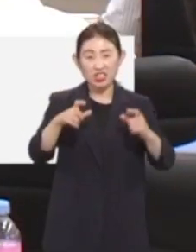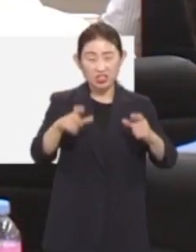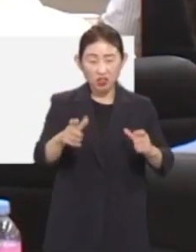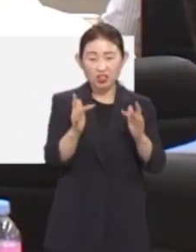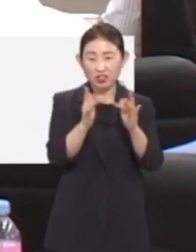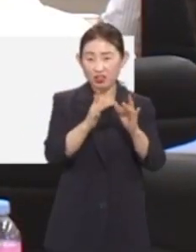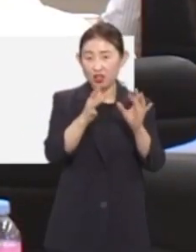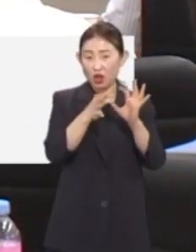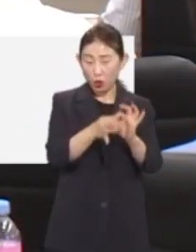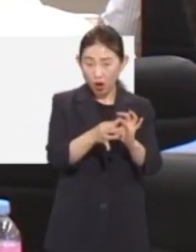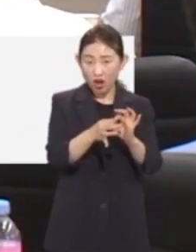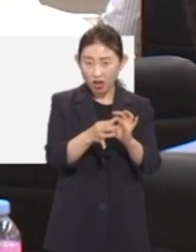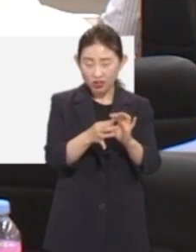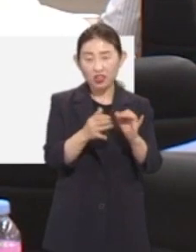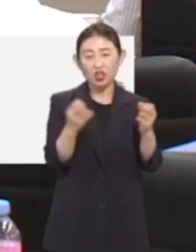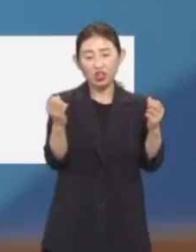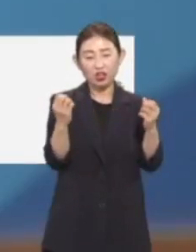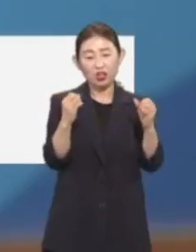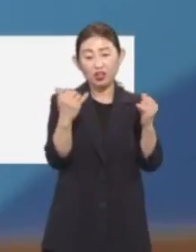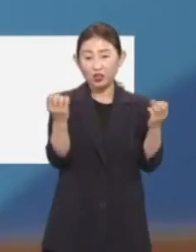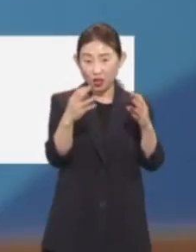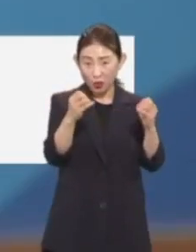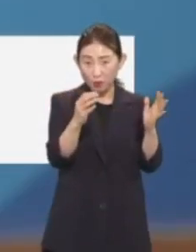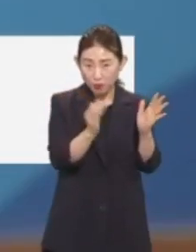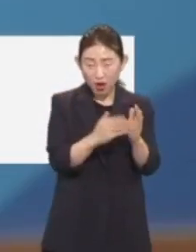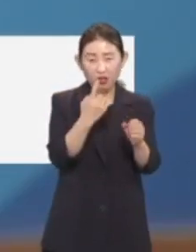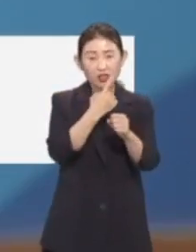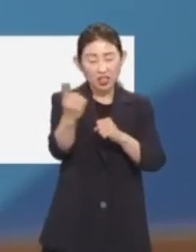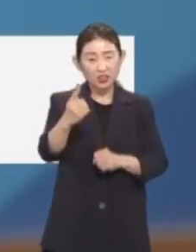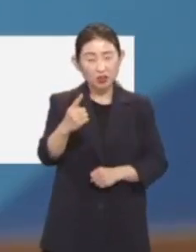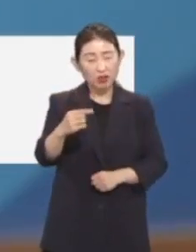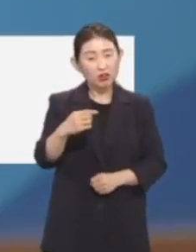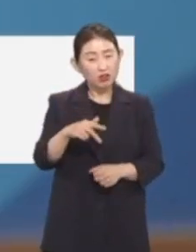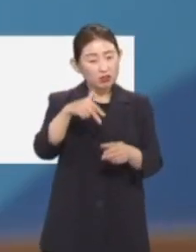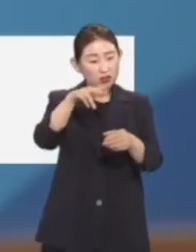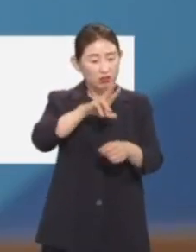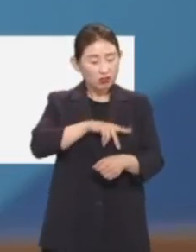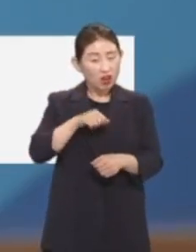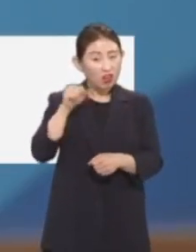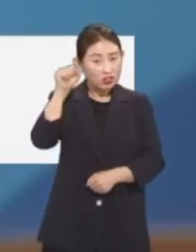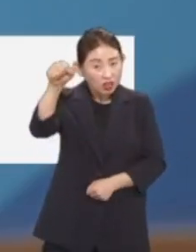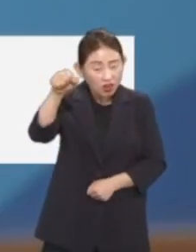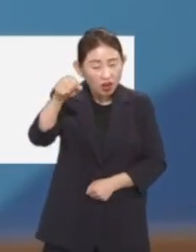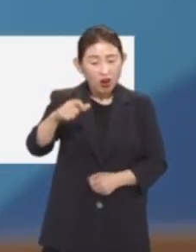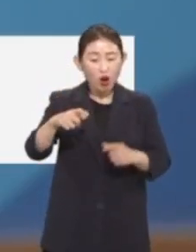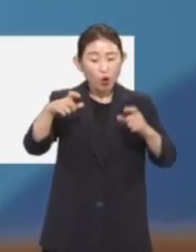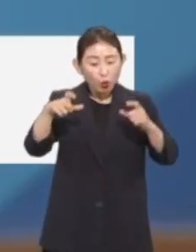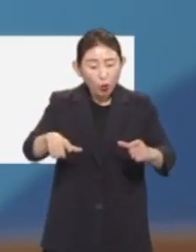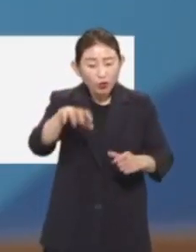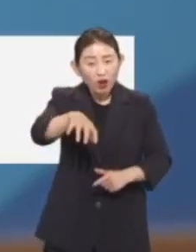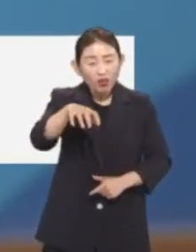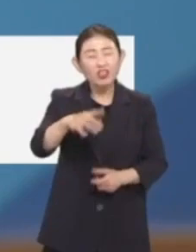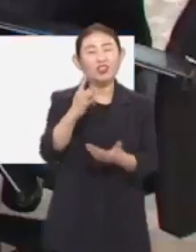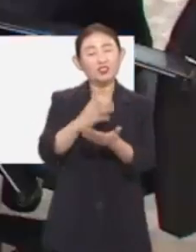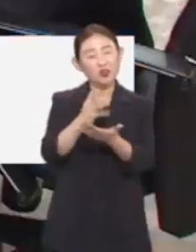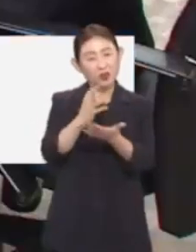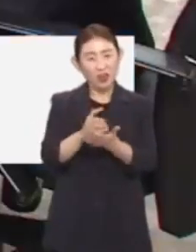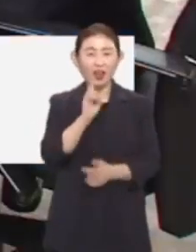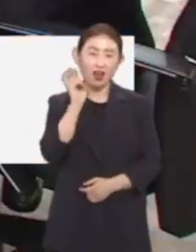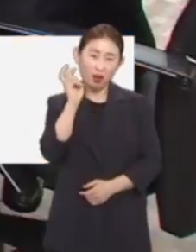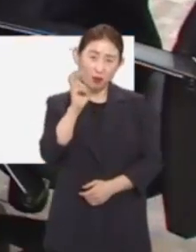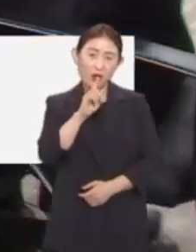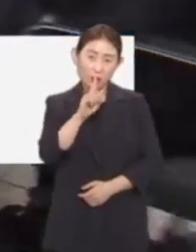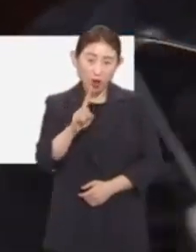인터넷 매체인 굿모닝 충청과 인터뷰에서 내년에 자신이 총선에 출마한다면 지역구를 천안으로 해야 하지 않을까